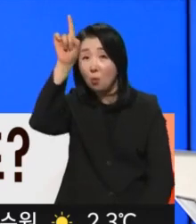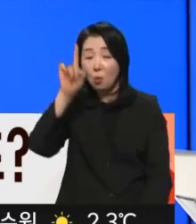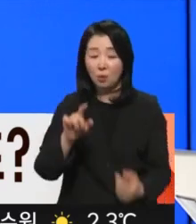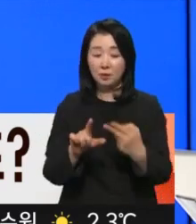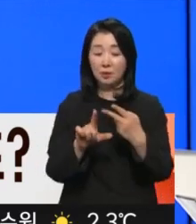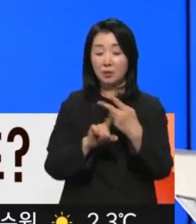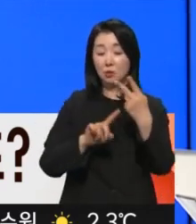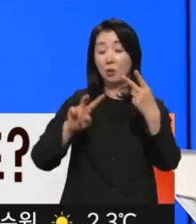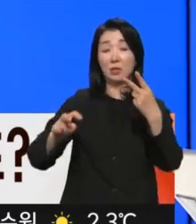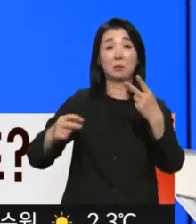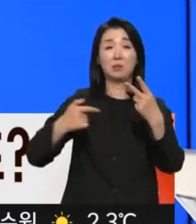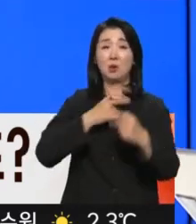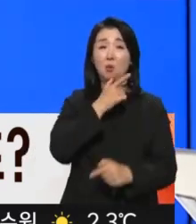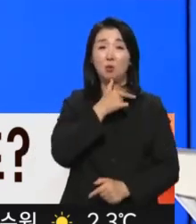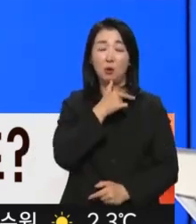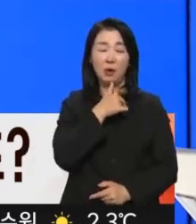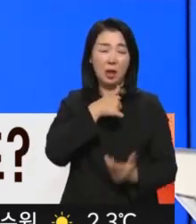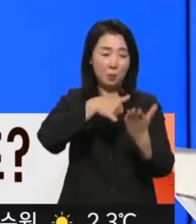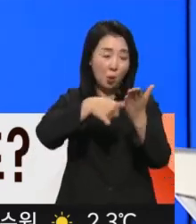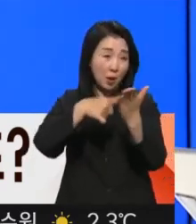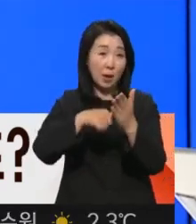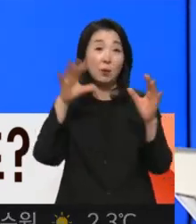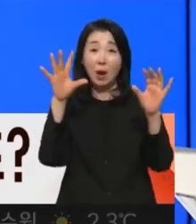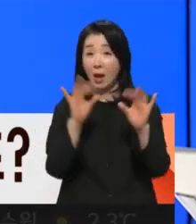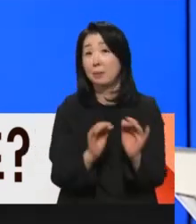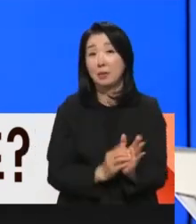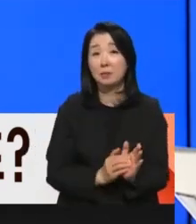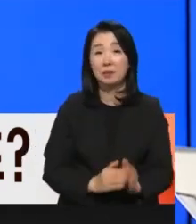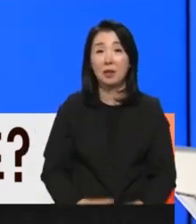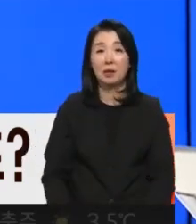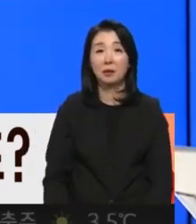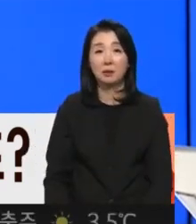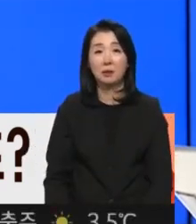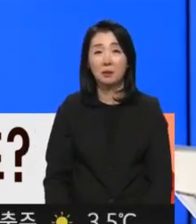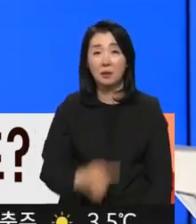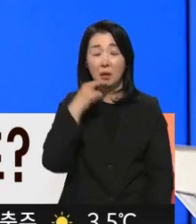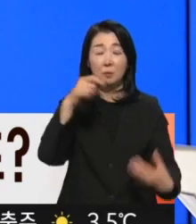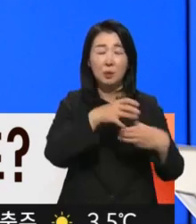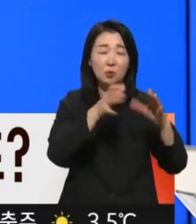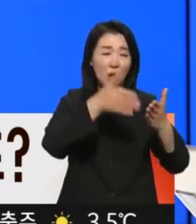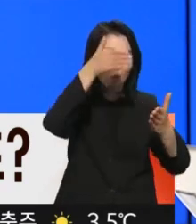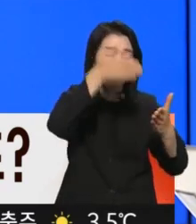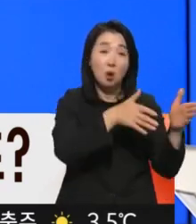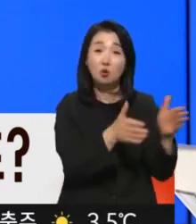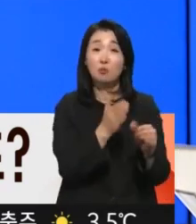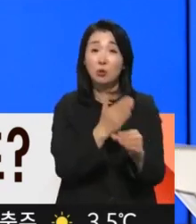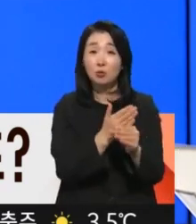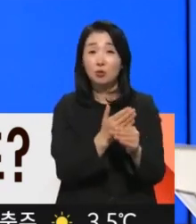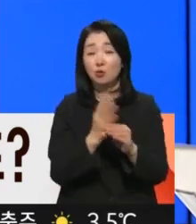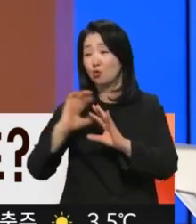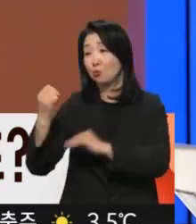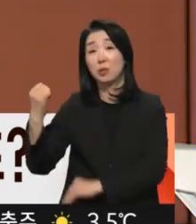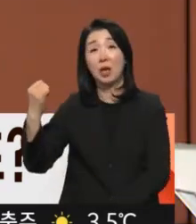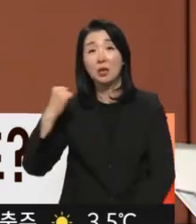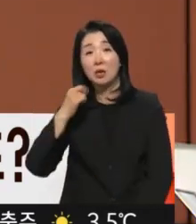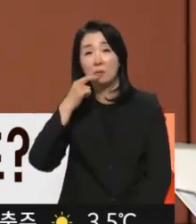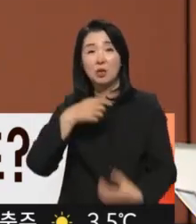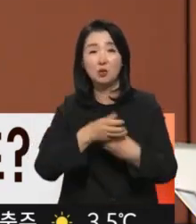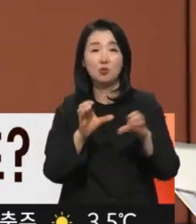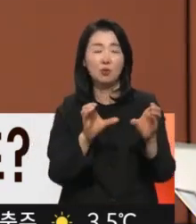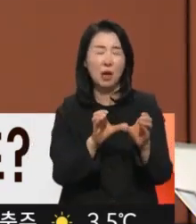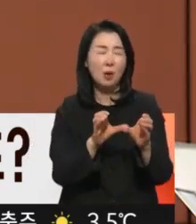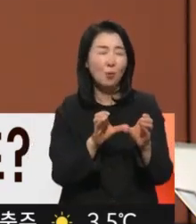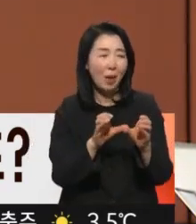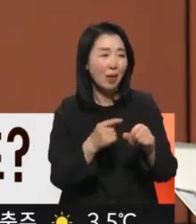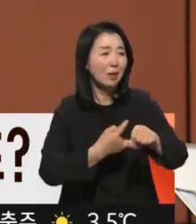다음 주 월요일이죠. 표결하기로 합의했는데요. 민주당은 압도적인 부결을 준비하고 있는 반면 국민의힘은 민주당 내